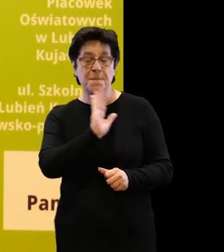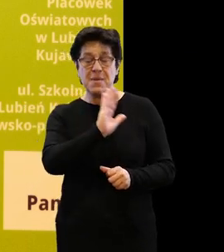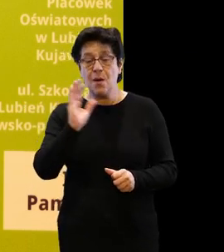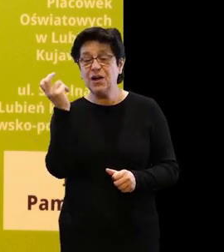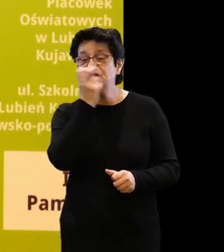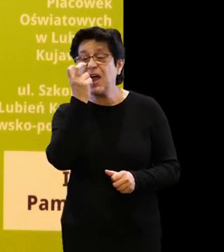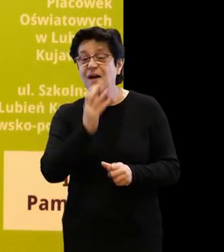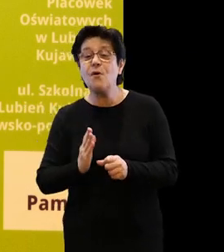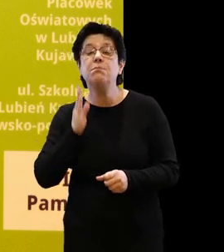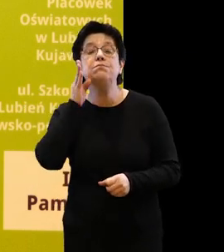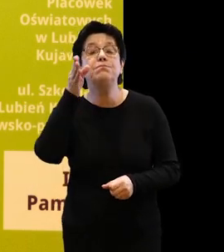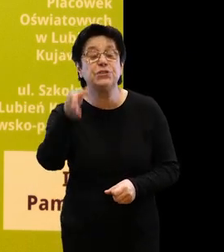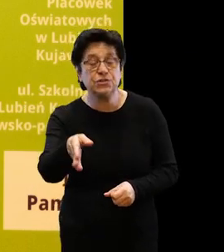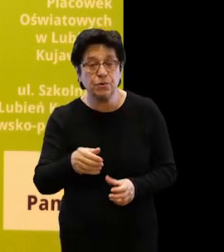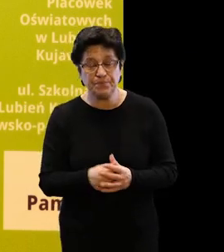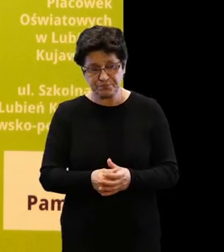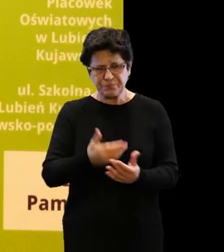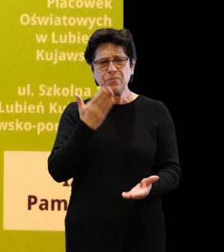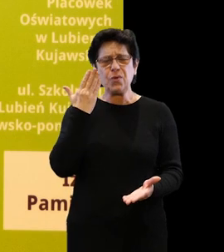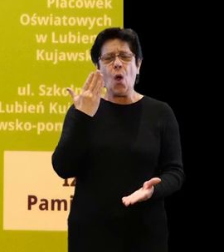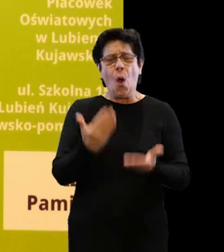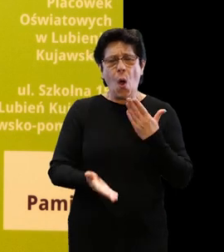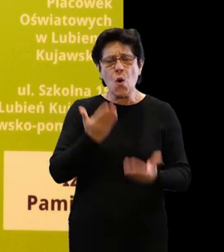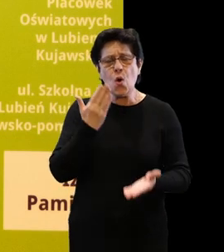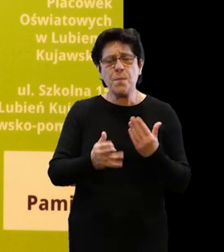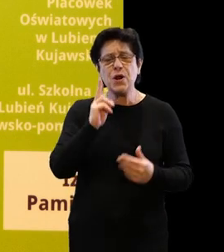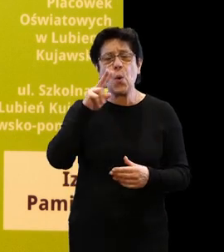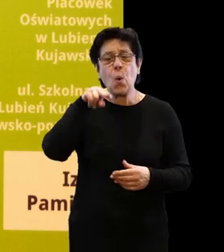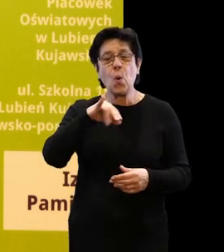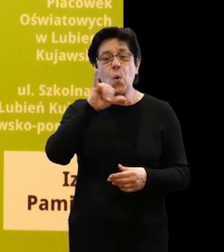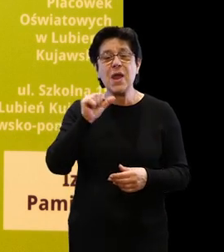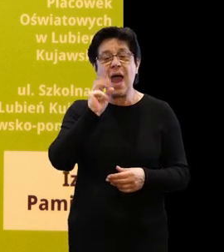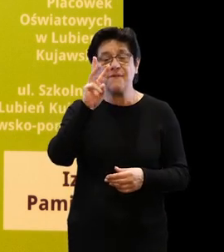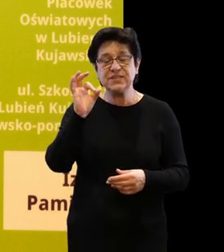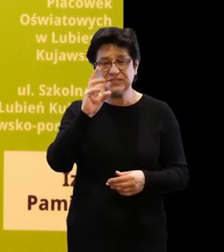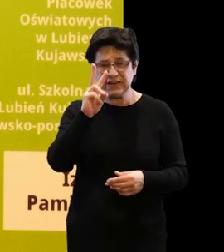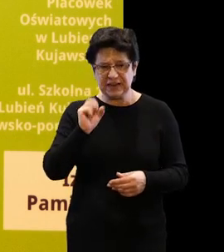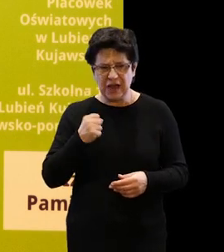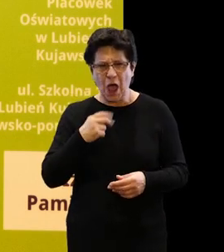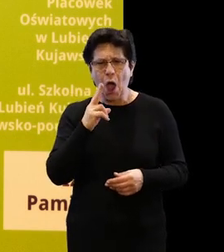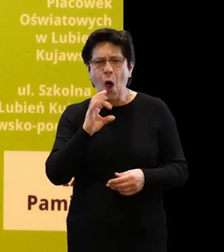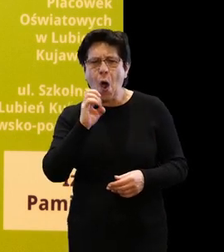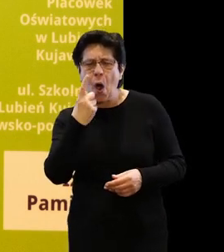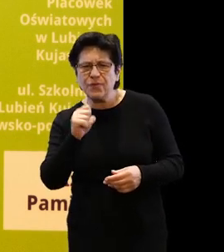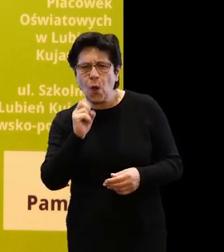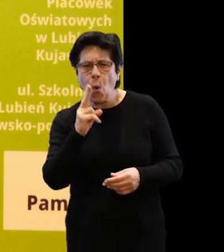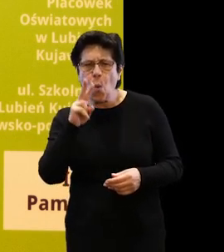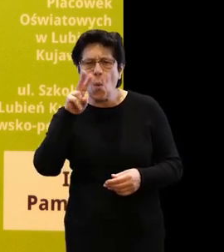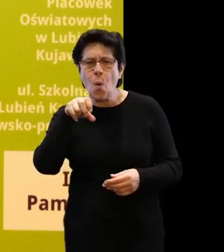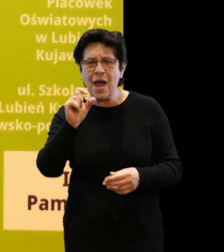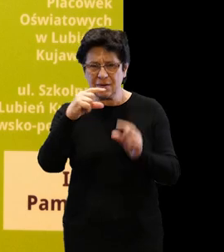znowu Lubień Kujawski ja sobie zadałem trud i wszedłem w każdy ten kot QR który się tam